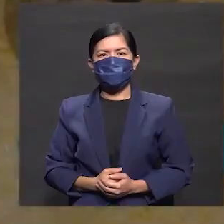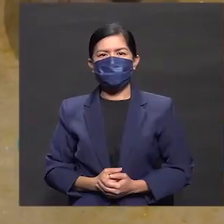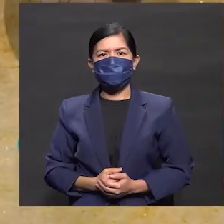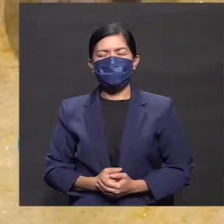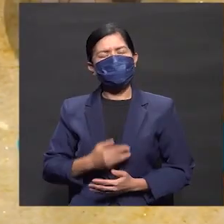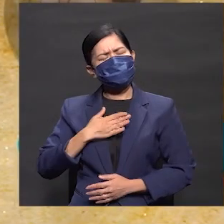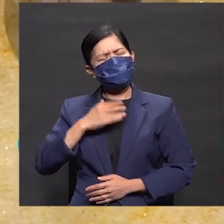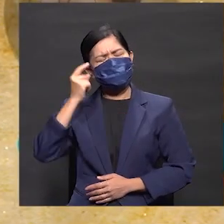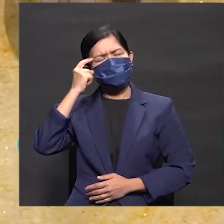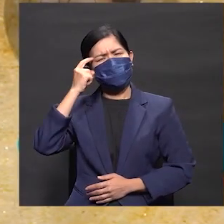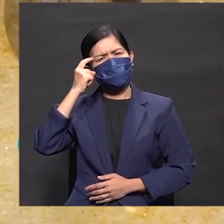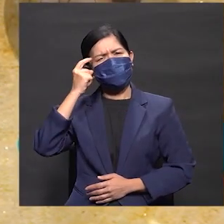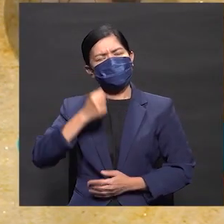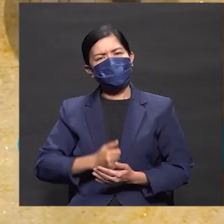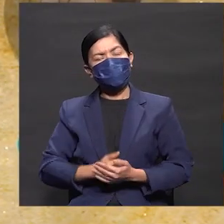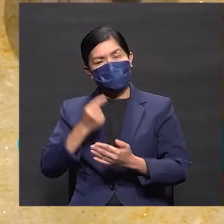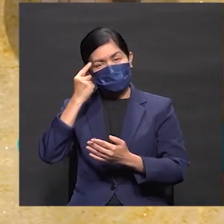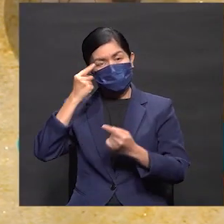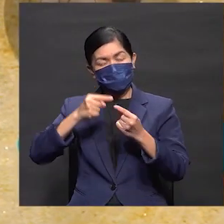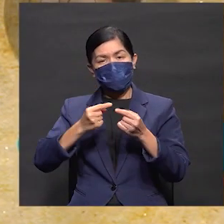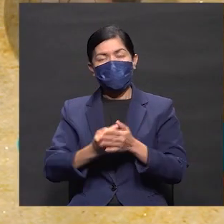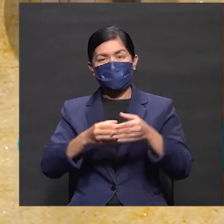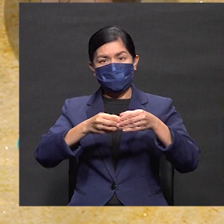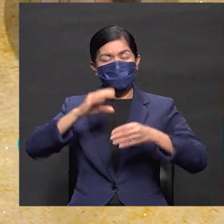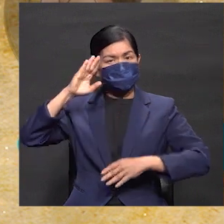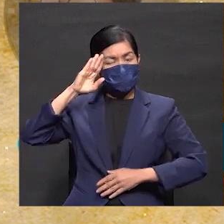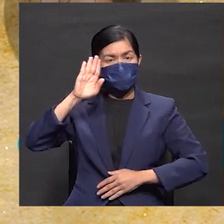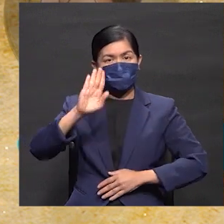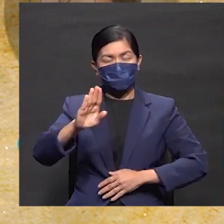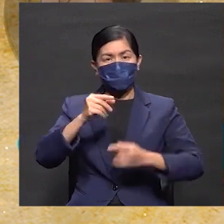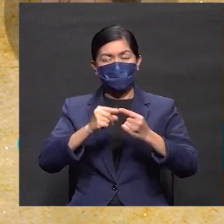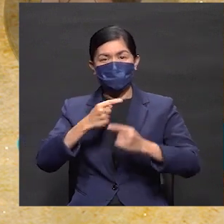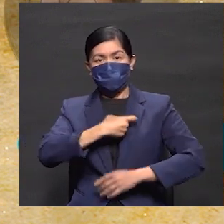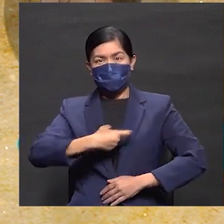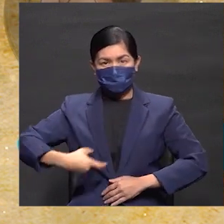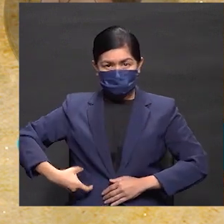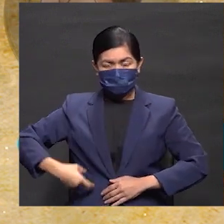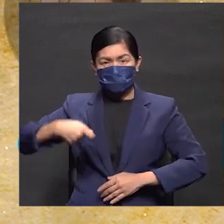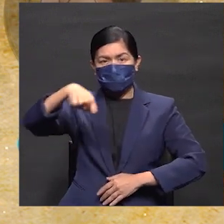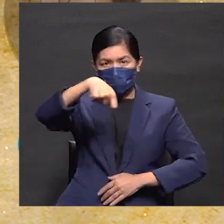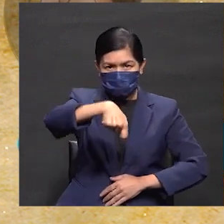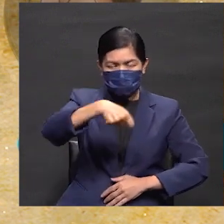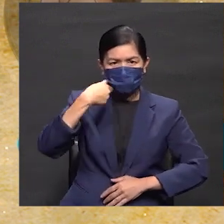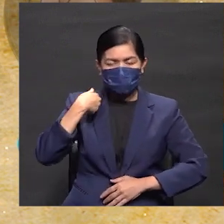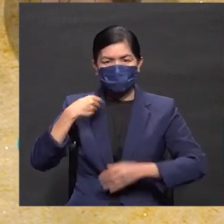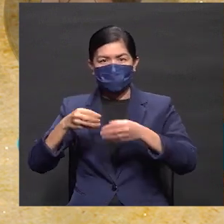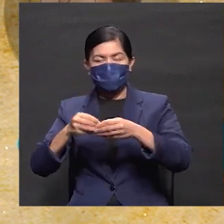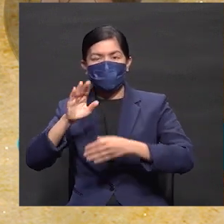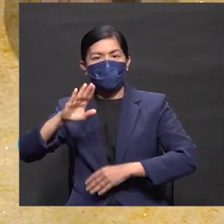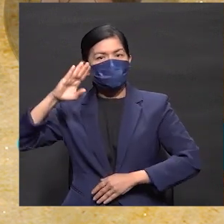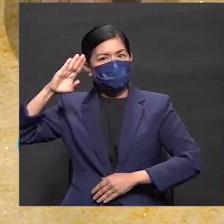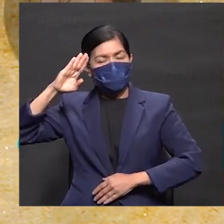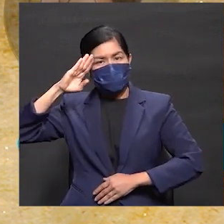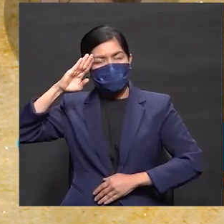ฉันเดาว่าน่าจะเป็นทัพหน้าของพระนเรศวรปะทะกับทัพหงสาวดีแน่ๆเลย พ